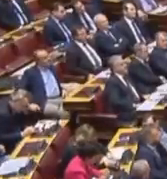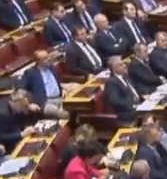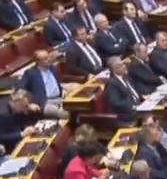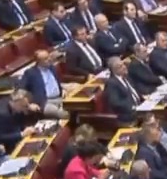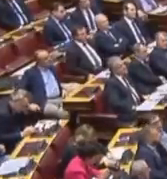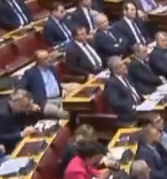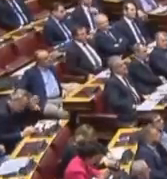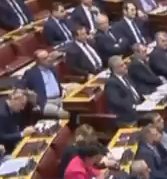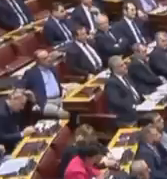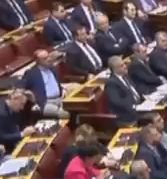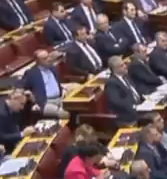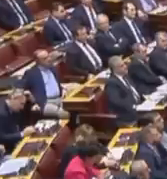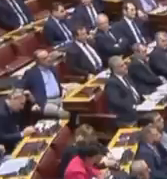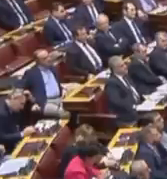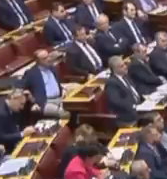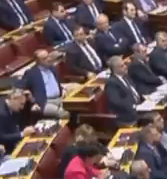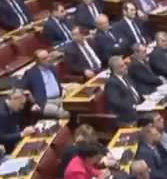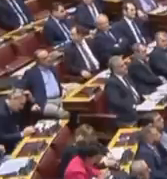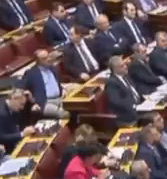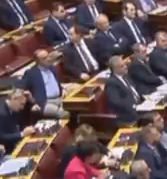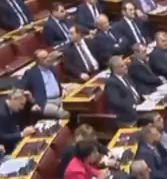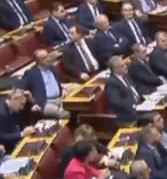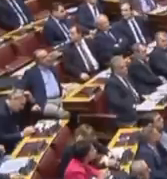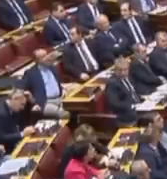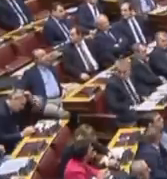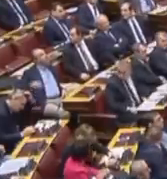Χρήση δευτερολογίας είναι. Τι να κάνω.